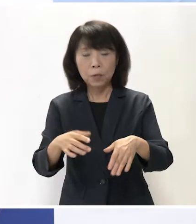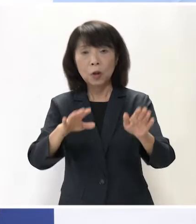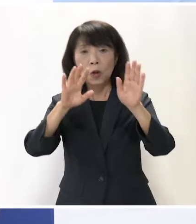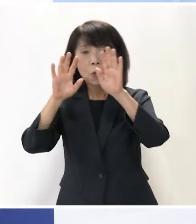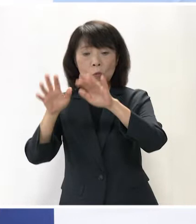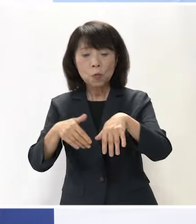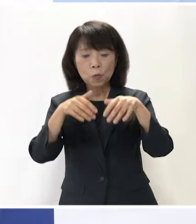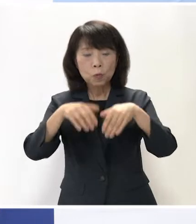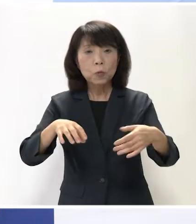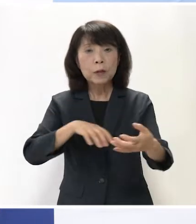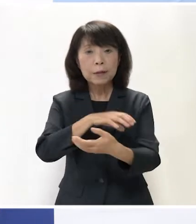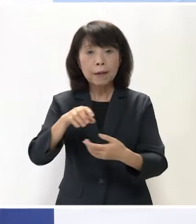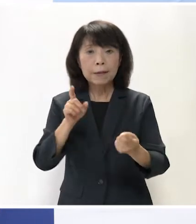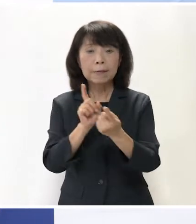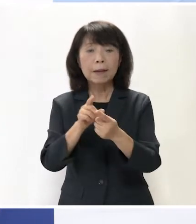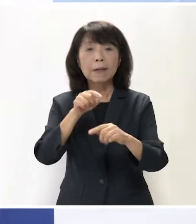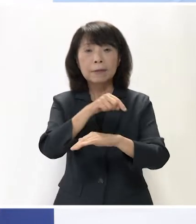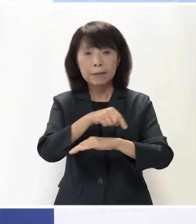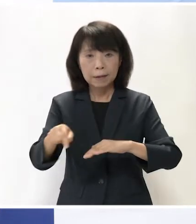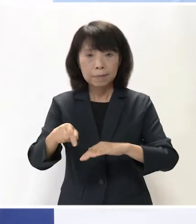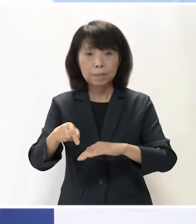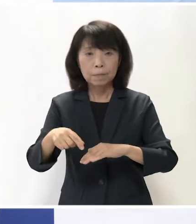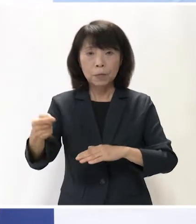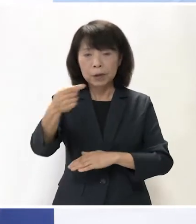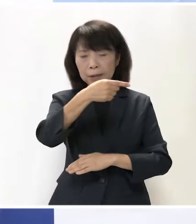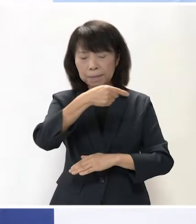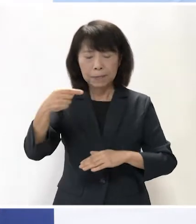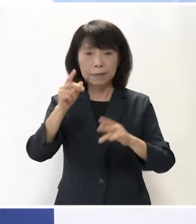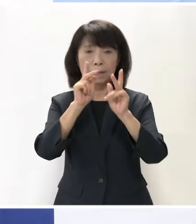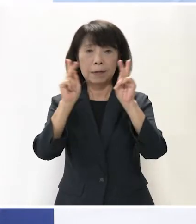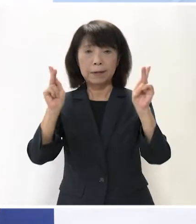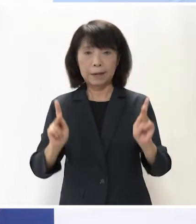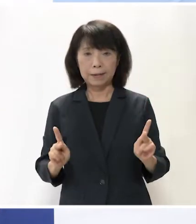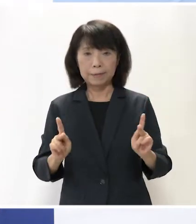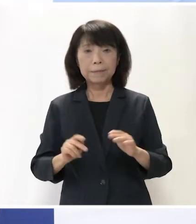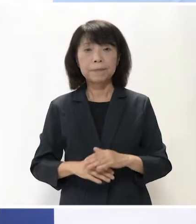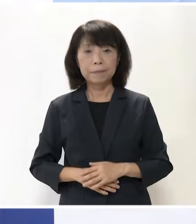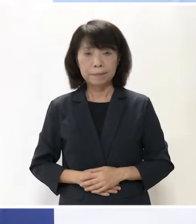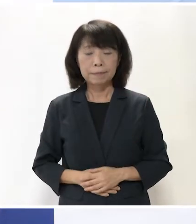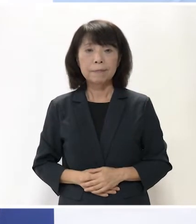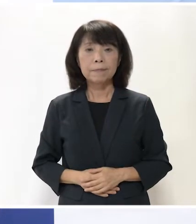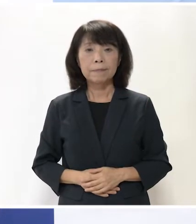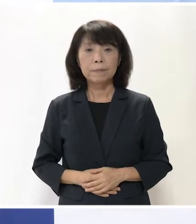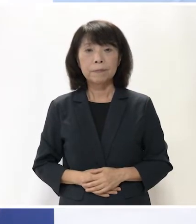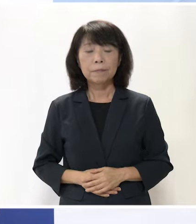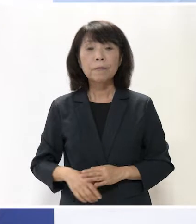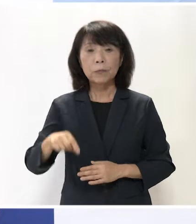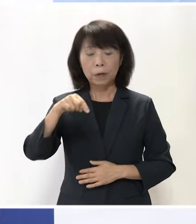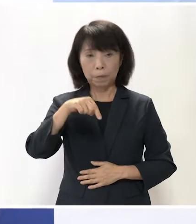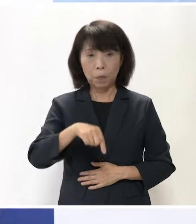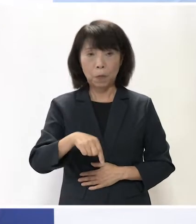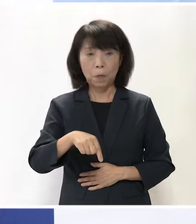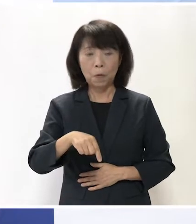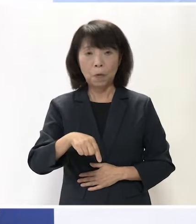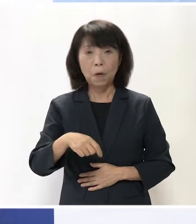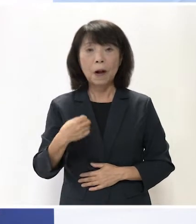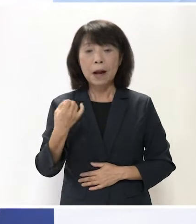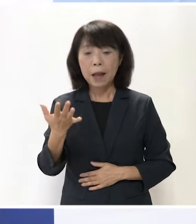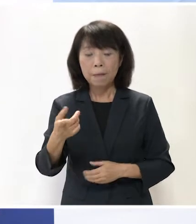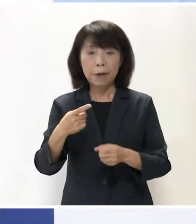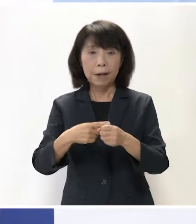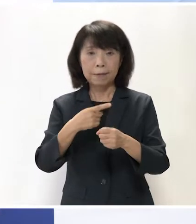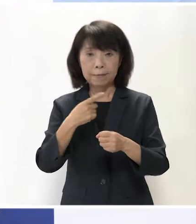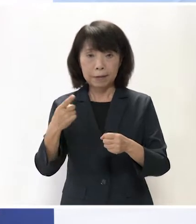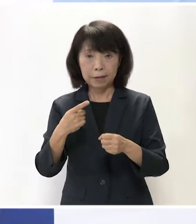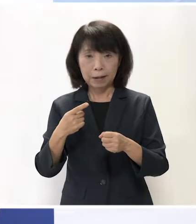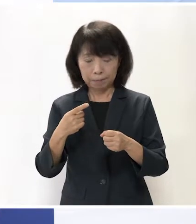風水害対策が喫緊の課題となっております。大田区におきましても、令和元